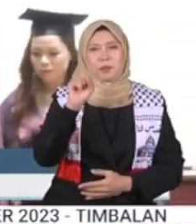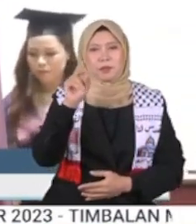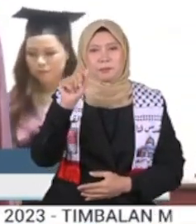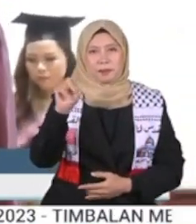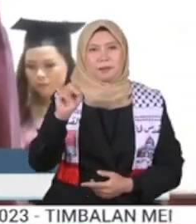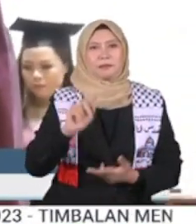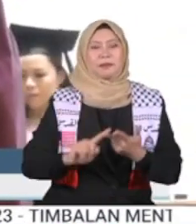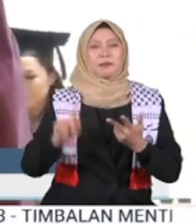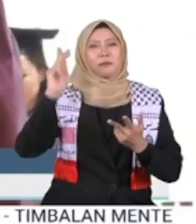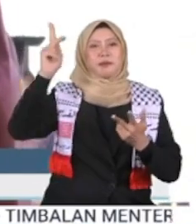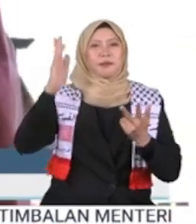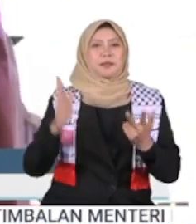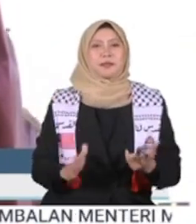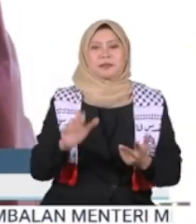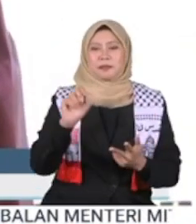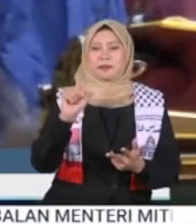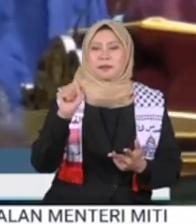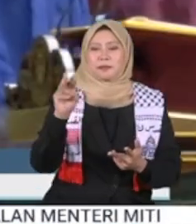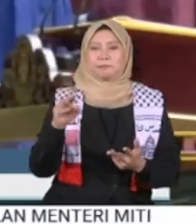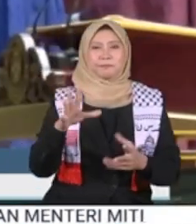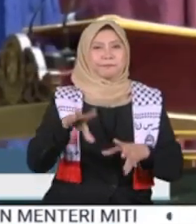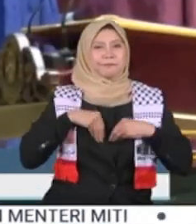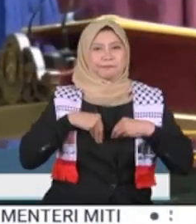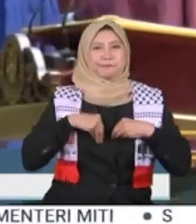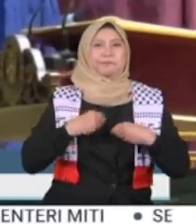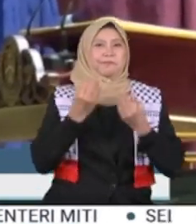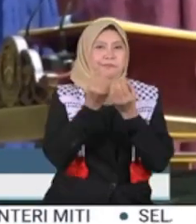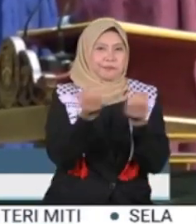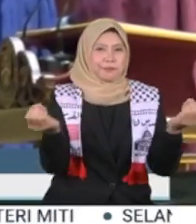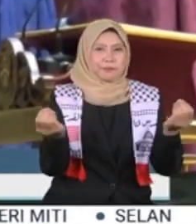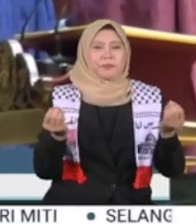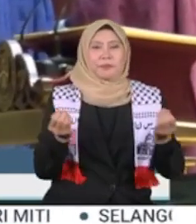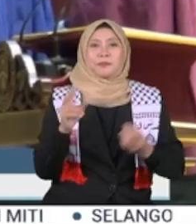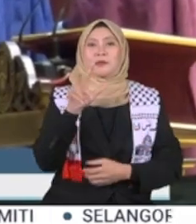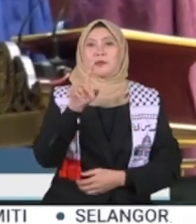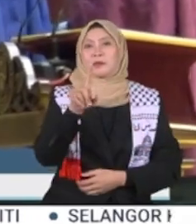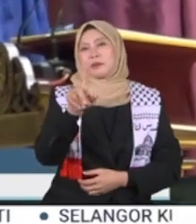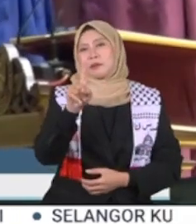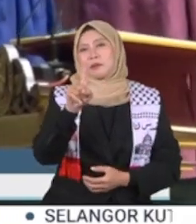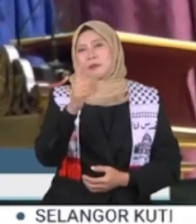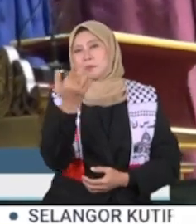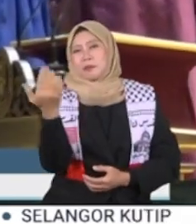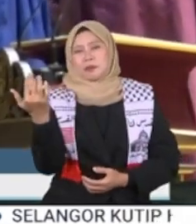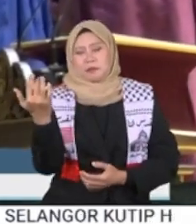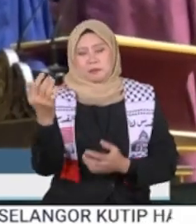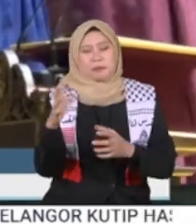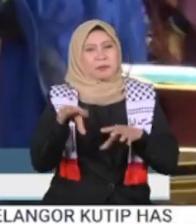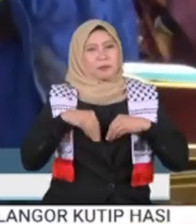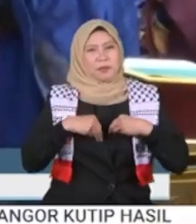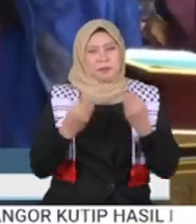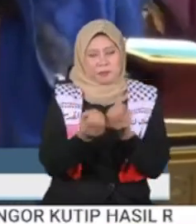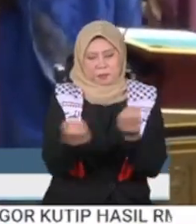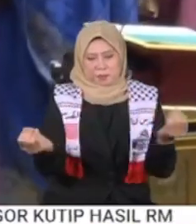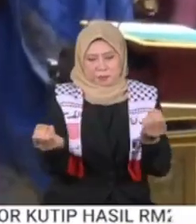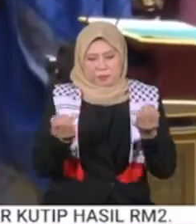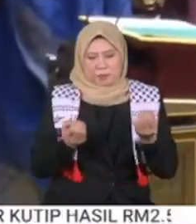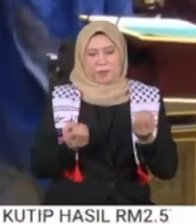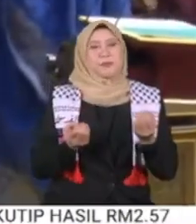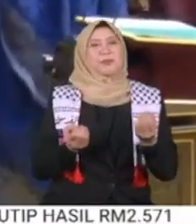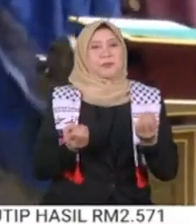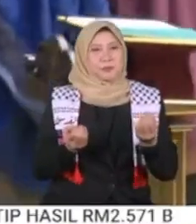Prof drimfa 4236 graduan akan -as